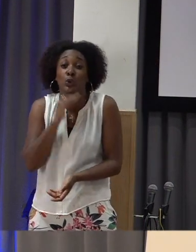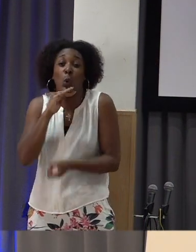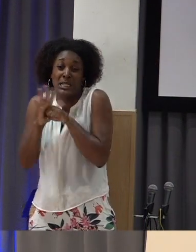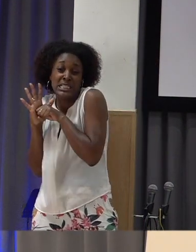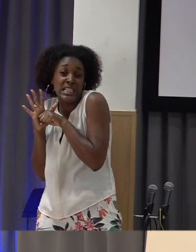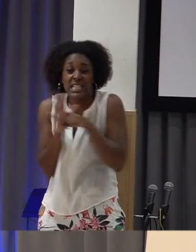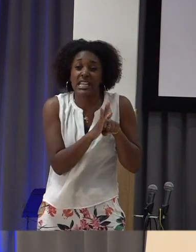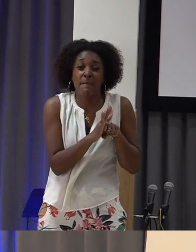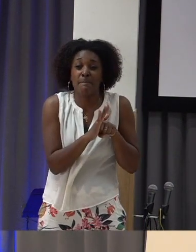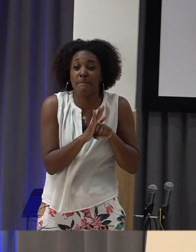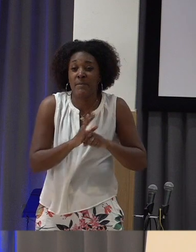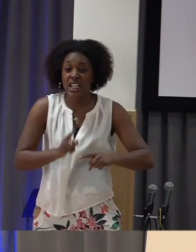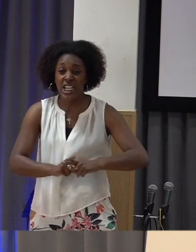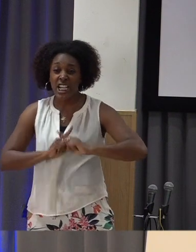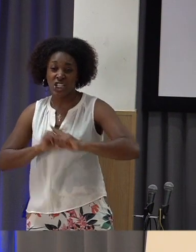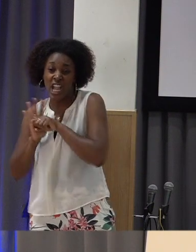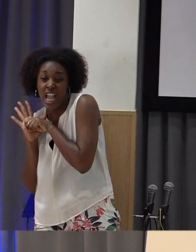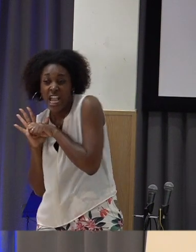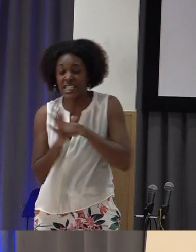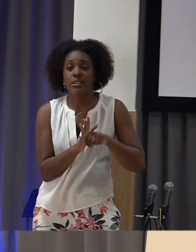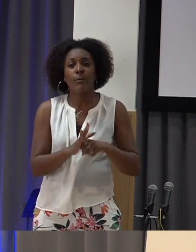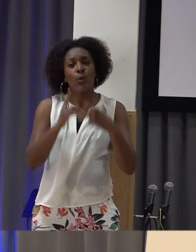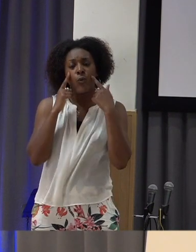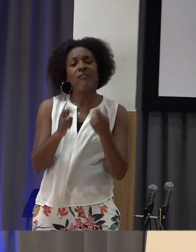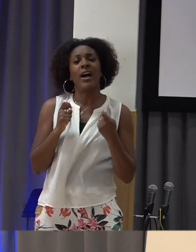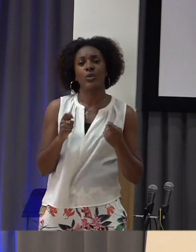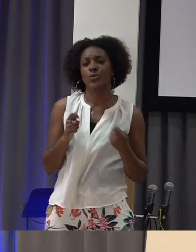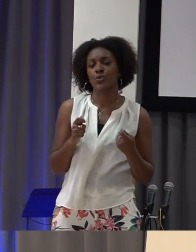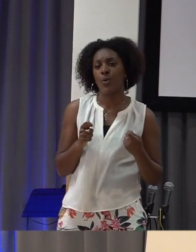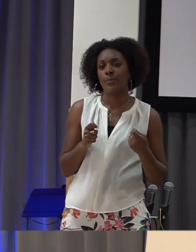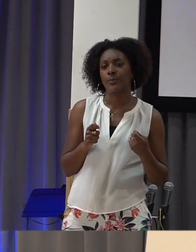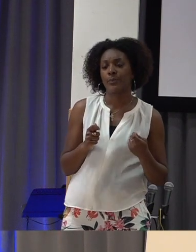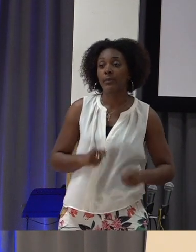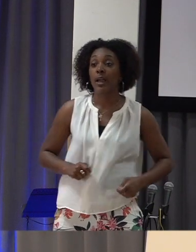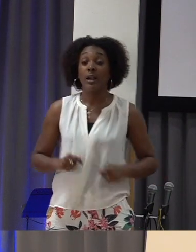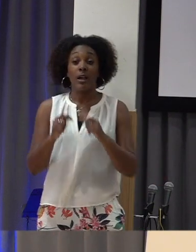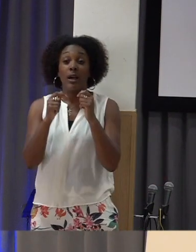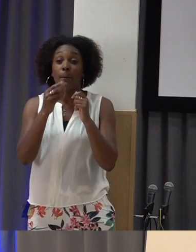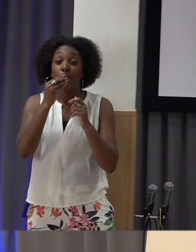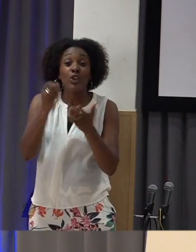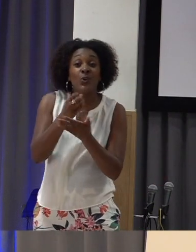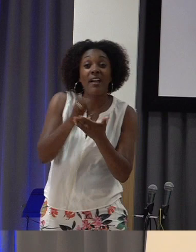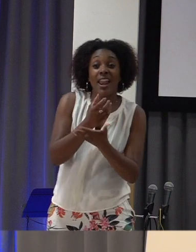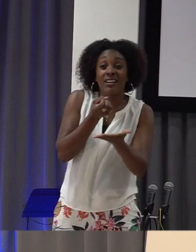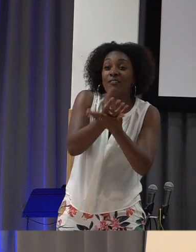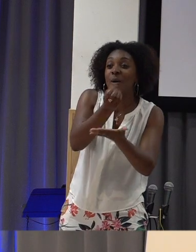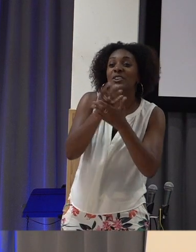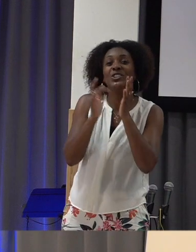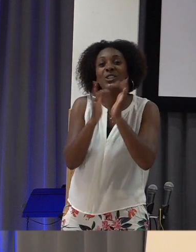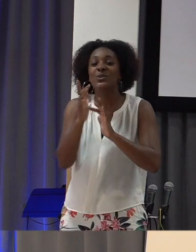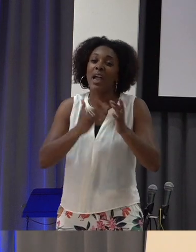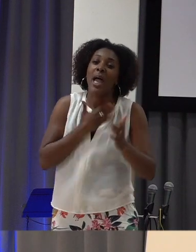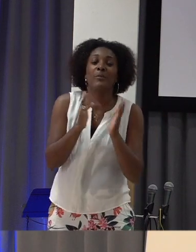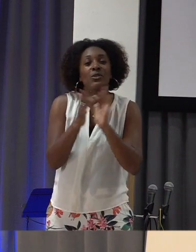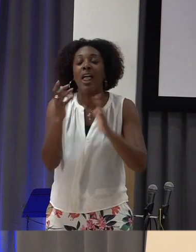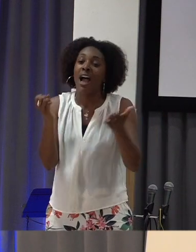Partout où la bonne nouvelle de Jésus-Christ est annoncée, les hommes sont appelés à la foi. Jusqu'à